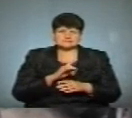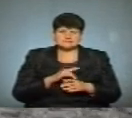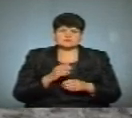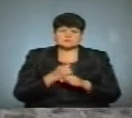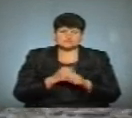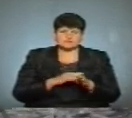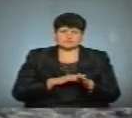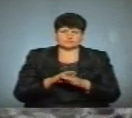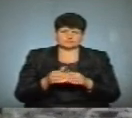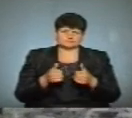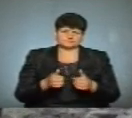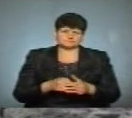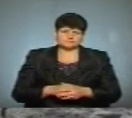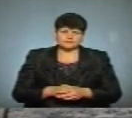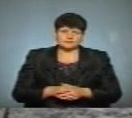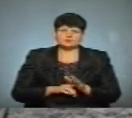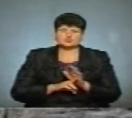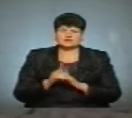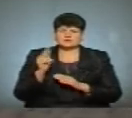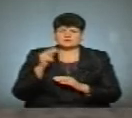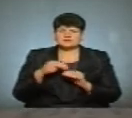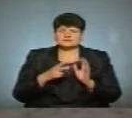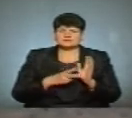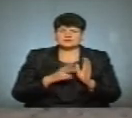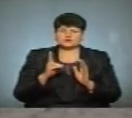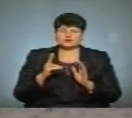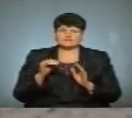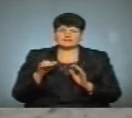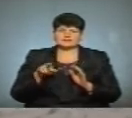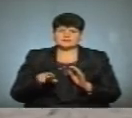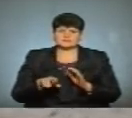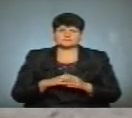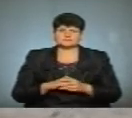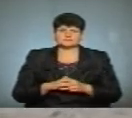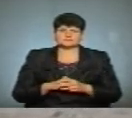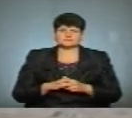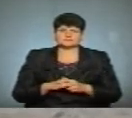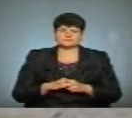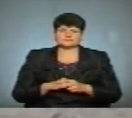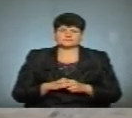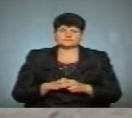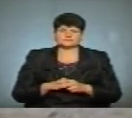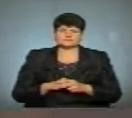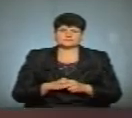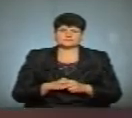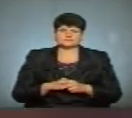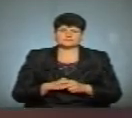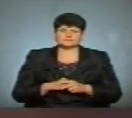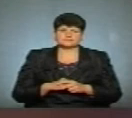добре. Стартували навчання 17 квітня, повідомив Сергій Баранов.